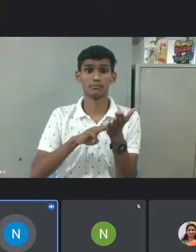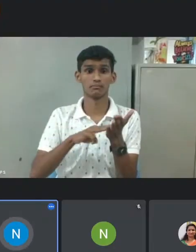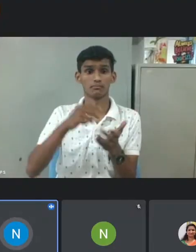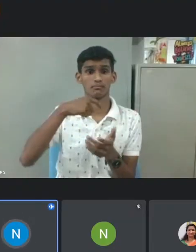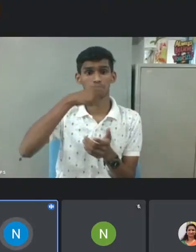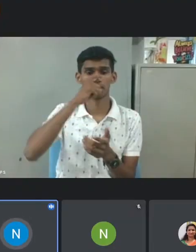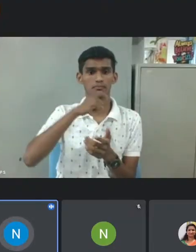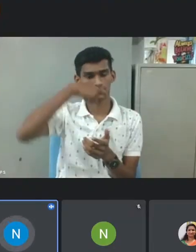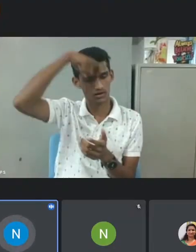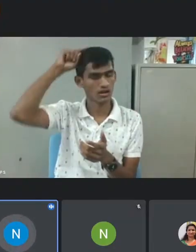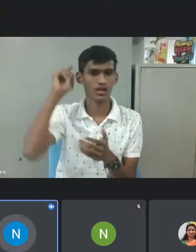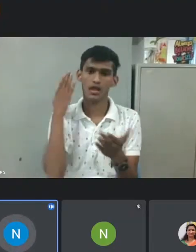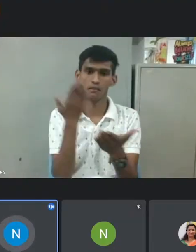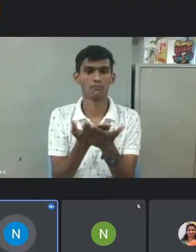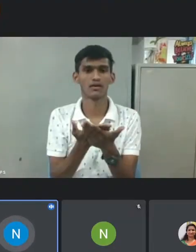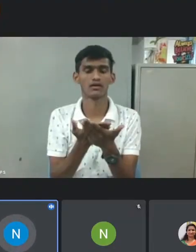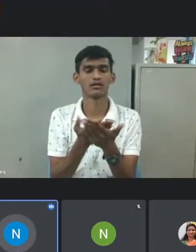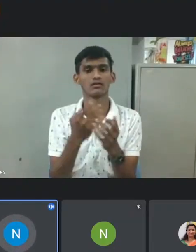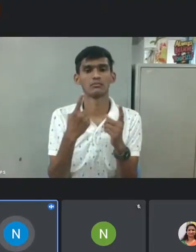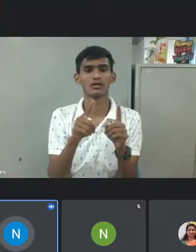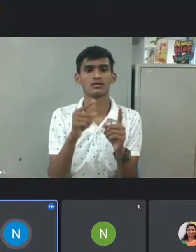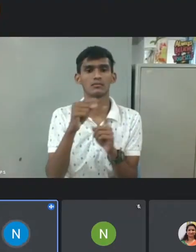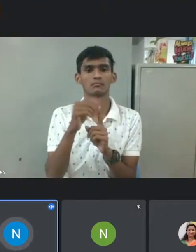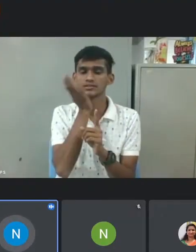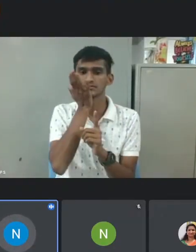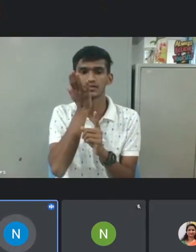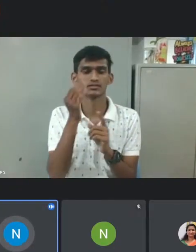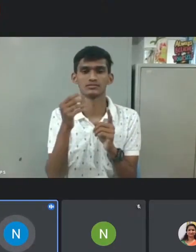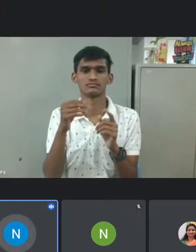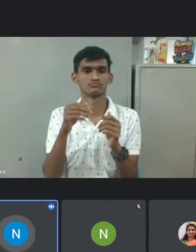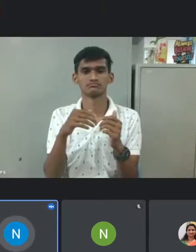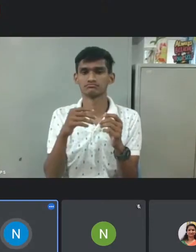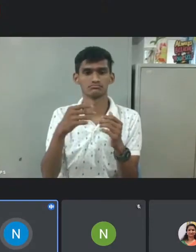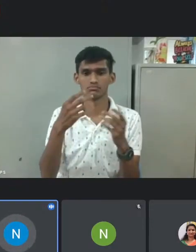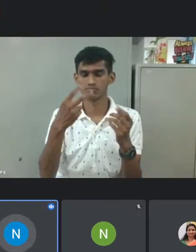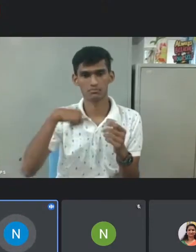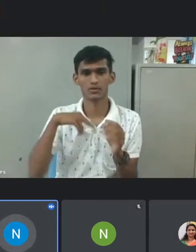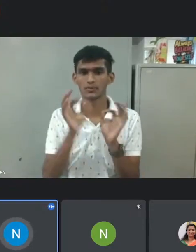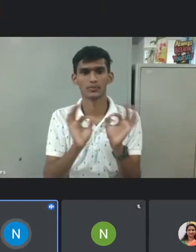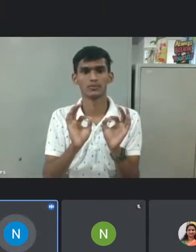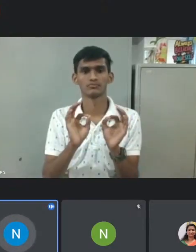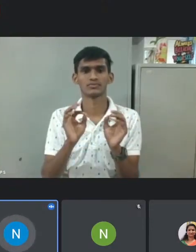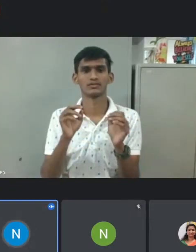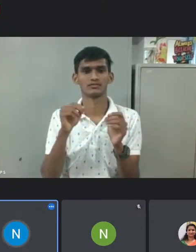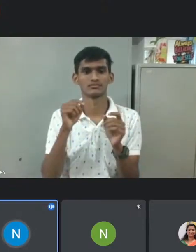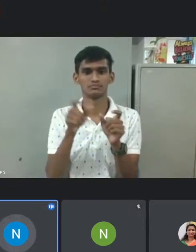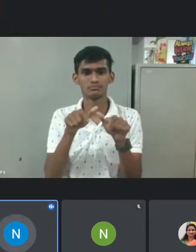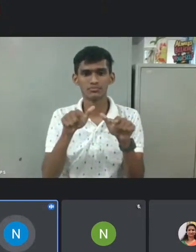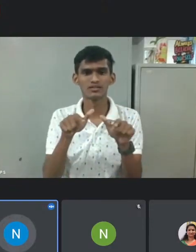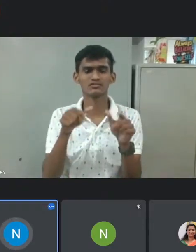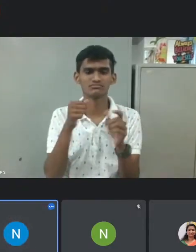അതിന്റെ റിപ്ലൈ പഞ്ചായത്തിൽ നിന്ന് വന്ന് ഞങ്ങൾ ശ്രമിക്കേണ്ടെന്ന് പറഞ്ഞിട്ട് സ്പെഷ്യൽ ഗ്രാമസഭയിലൊക്കെ നിരന്തരം ആവശ്യപ്പെടുന്നുണ്ട്.